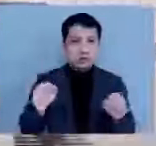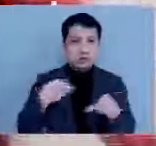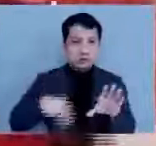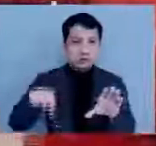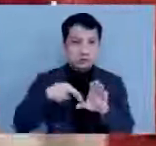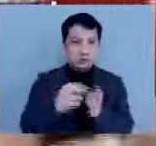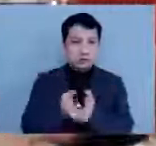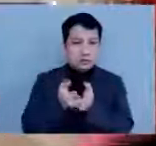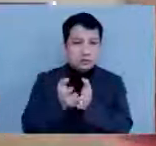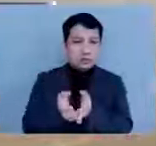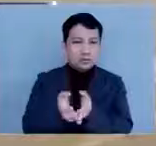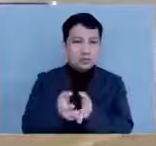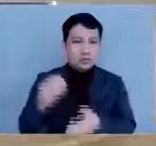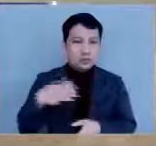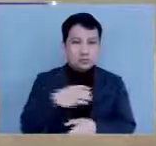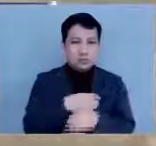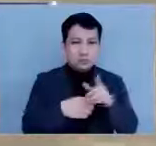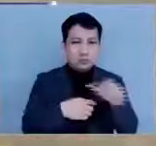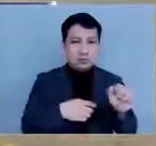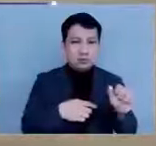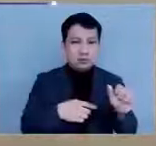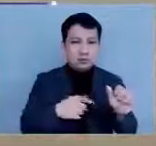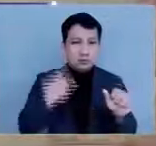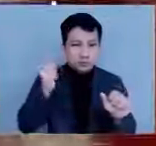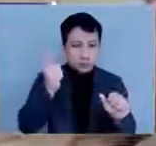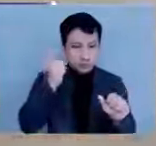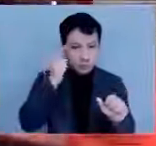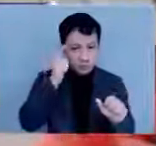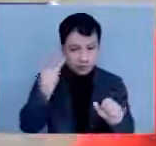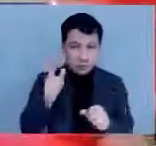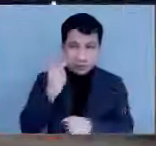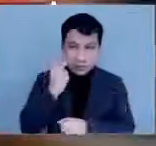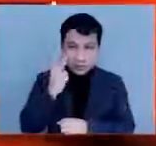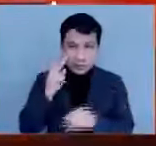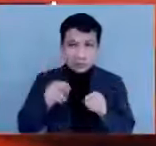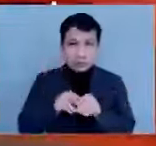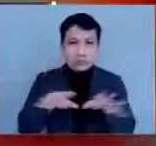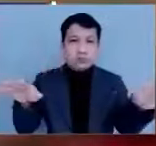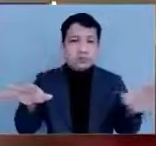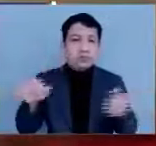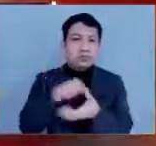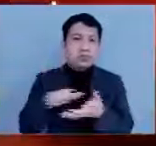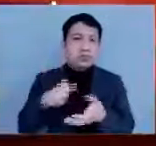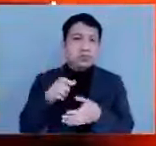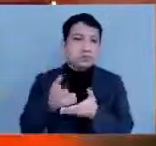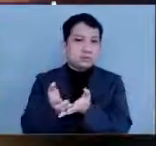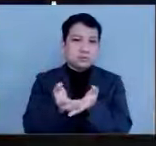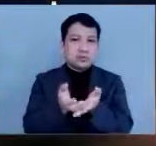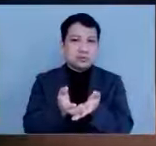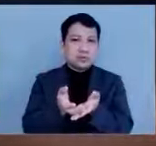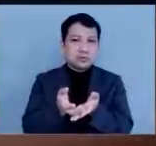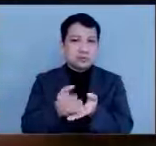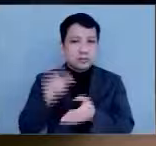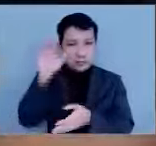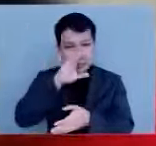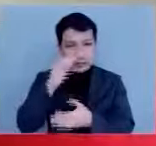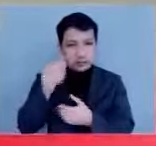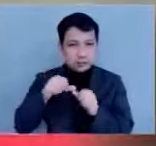rescue boat sina Kong El Rey at Governor Luigi para tignan ang lawak ng pinsala. Patuloy rin ang kanilang